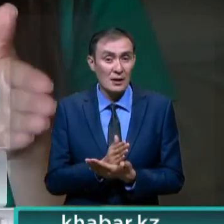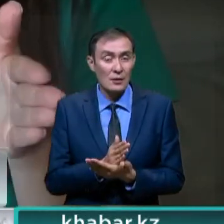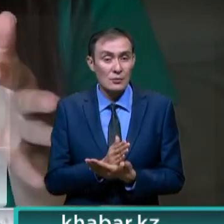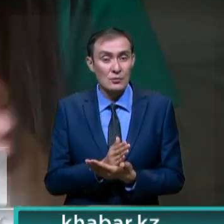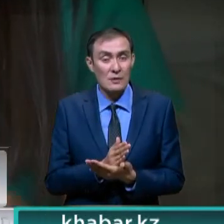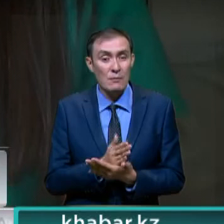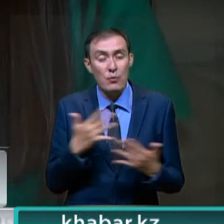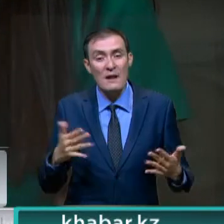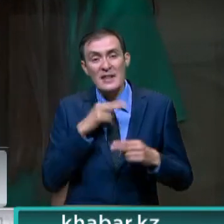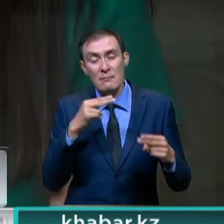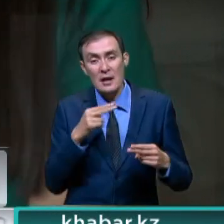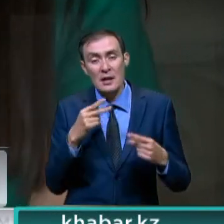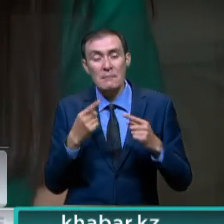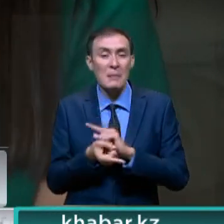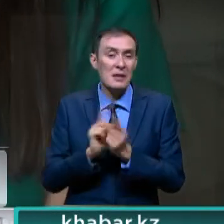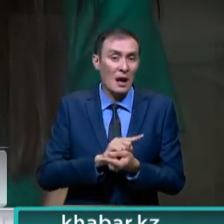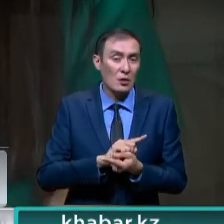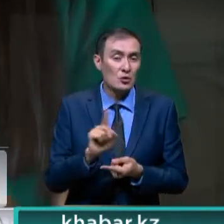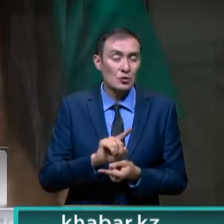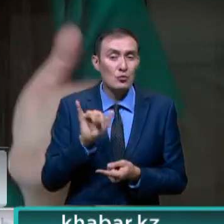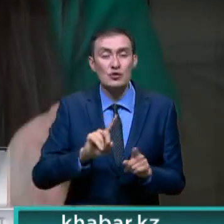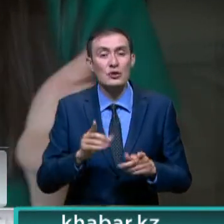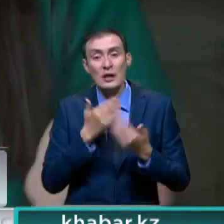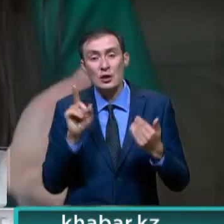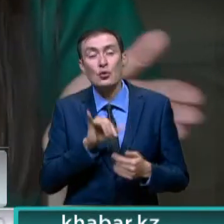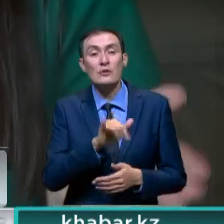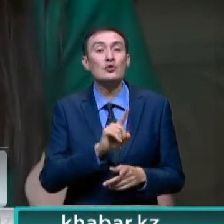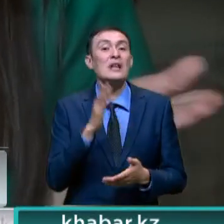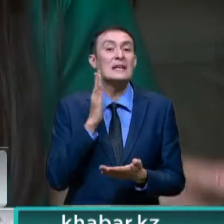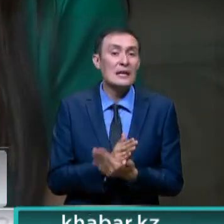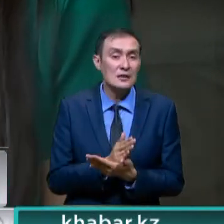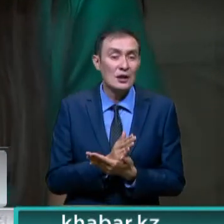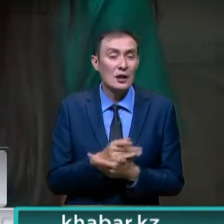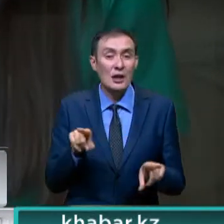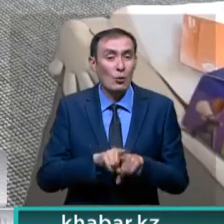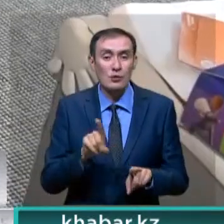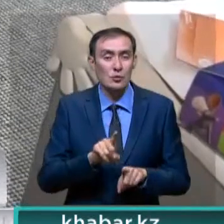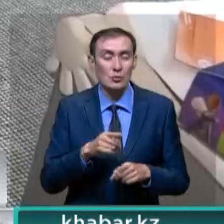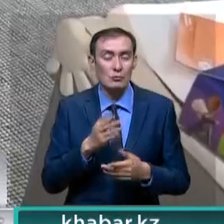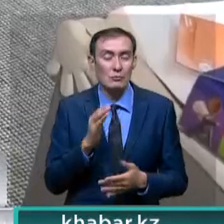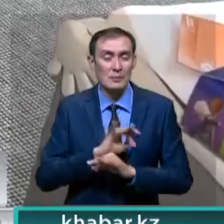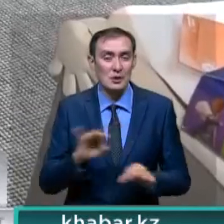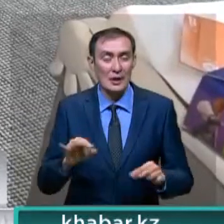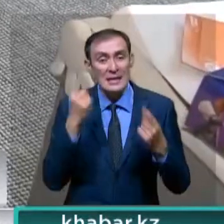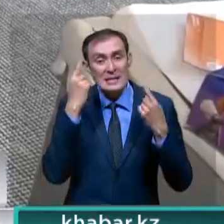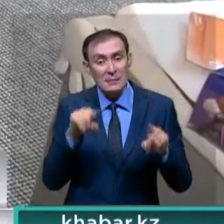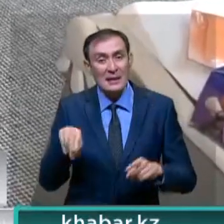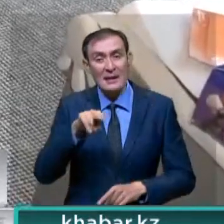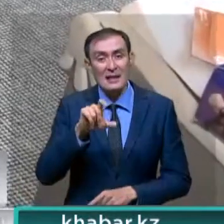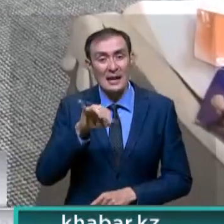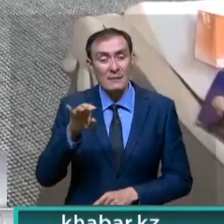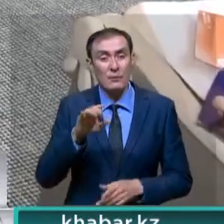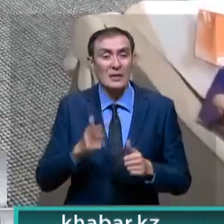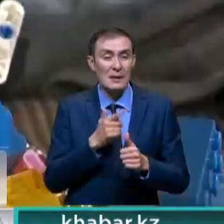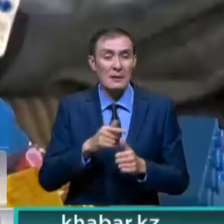сместился фокус с того, что у него что-то нет, на то, что у него есть что-то крутое, эксклюзивное. Изобретение Дэвида, известного в сети